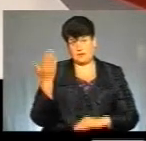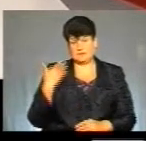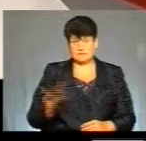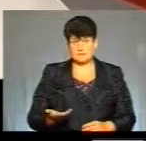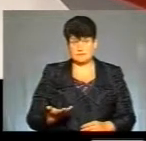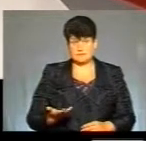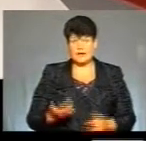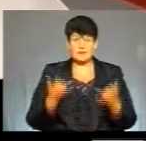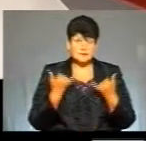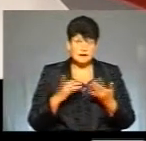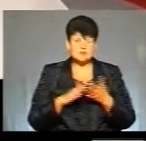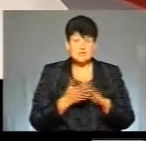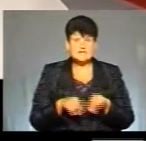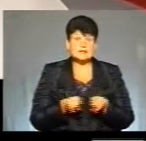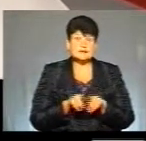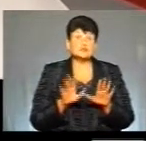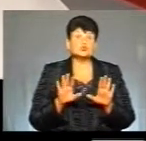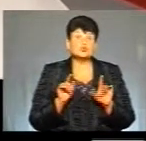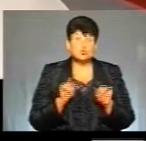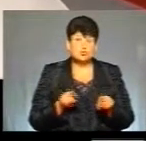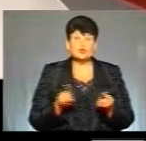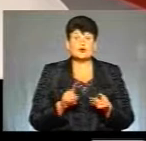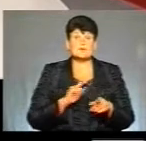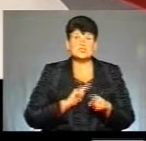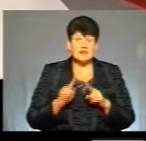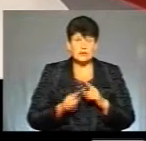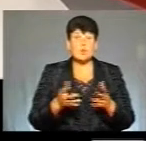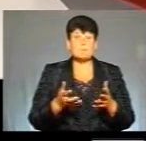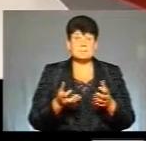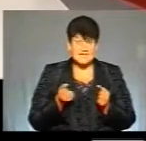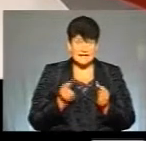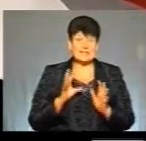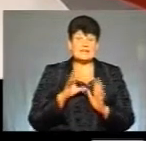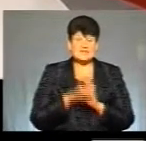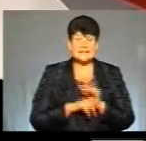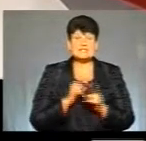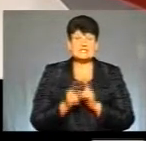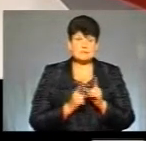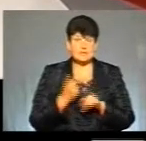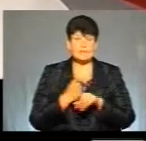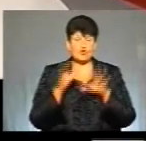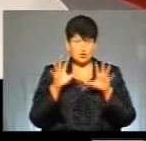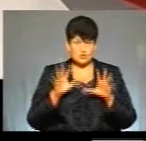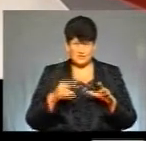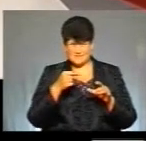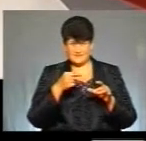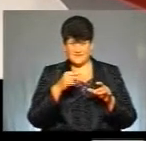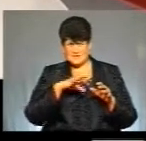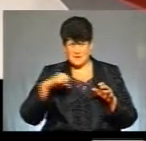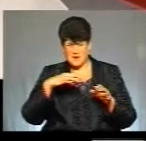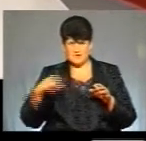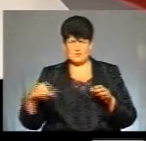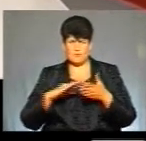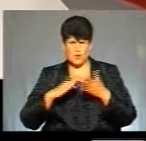зараз така ситуація склалася тому, що для того, щоб швидко прийняти і внести відповідні зміни до Конституції, вилучивши відповідні положення і